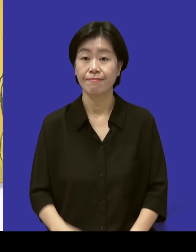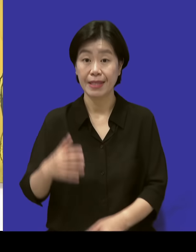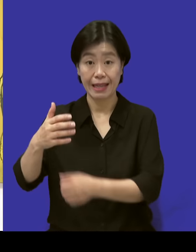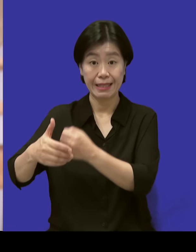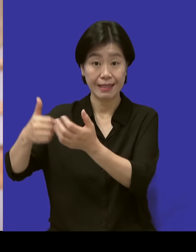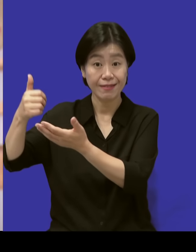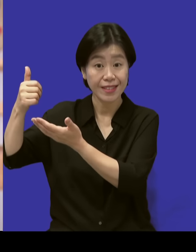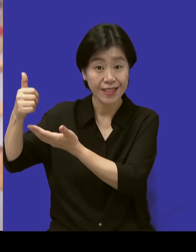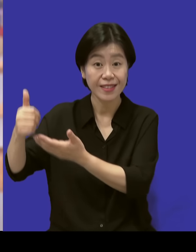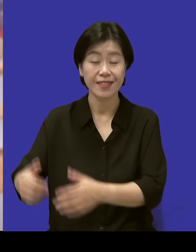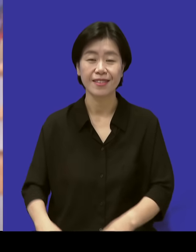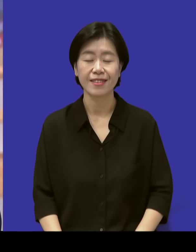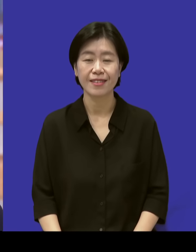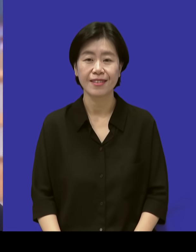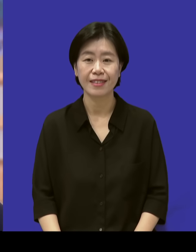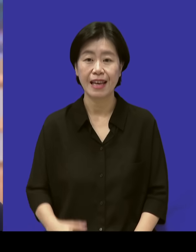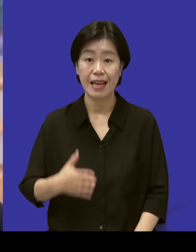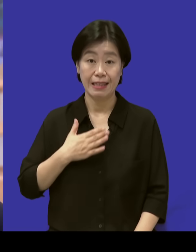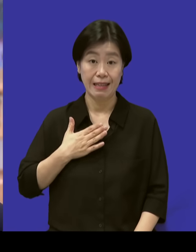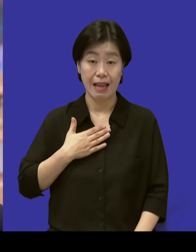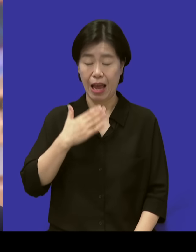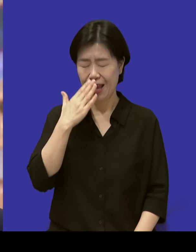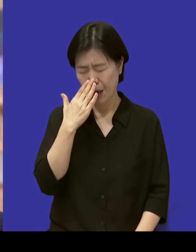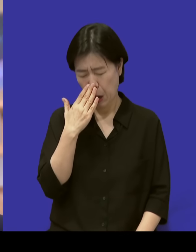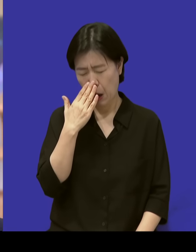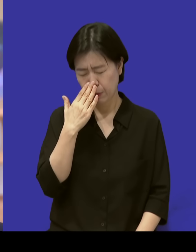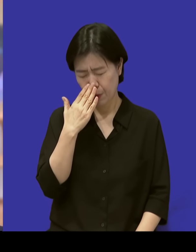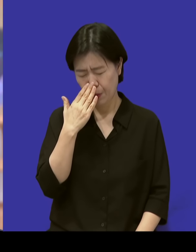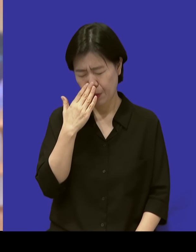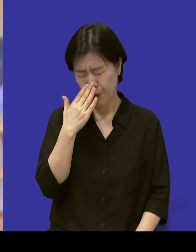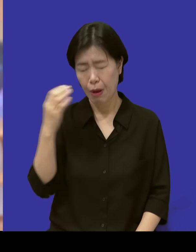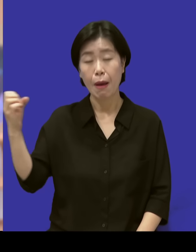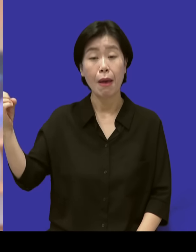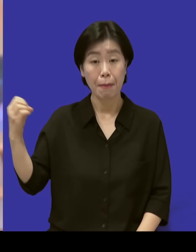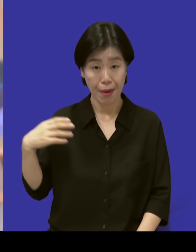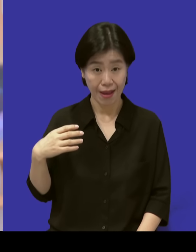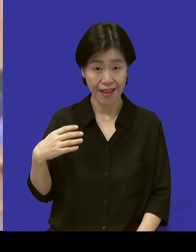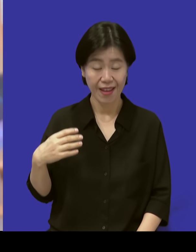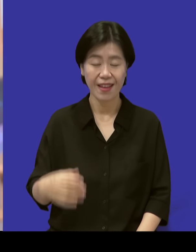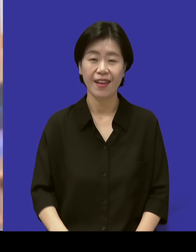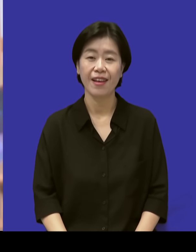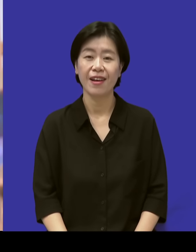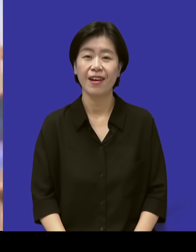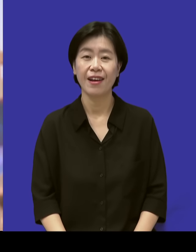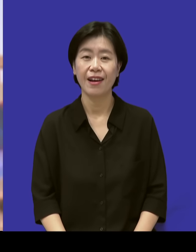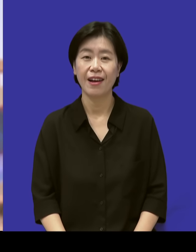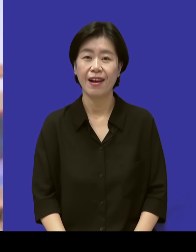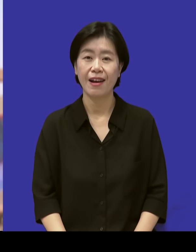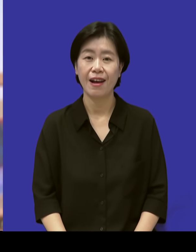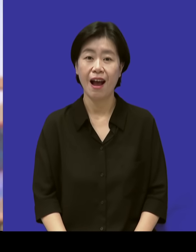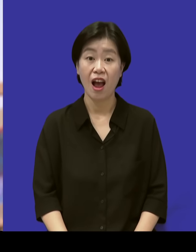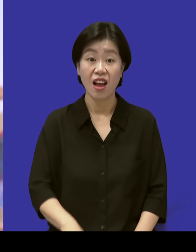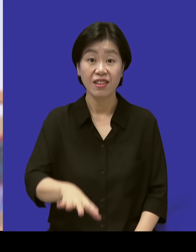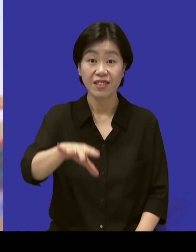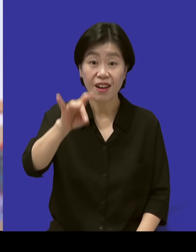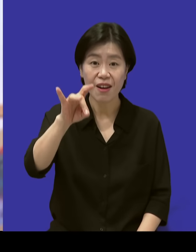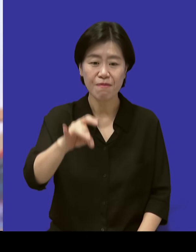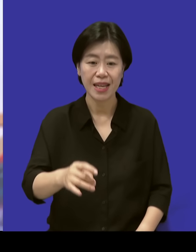하나님이 나한테 겸손하게 낮추고 낮추라는 말씀을 주셨는데 그 첫 번째 경기에서